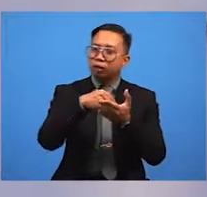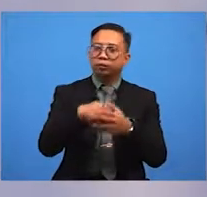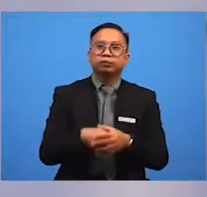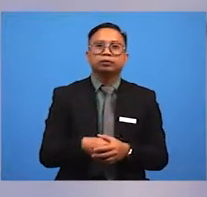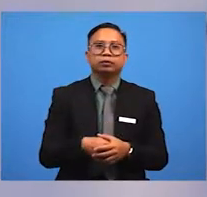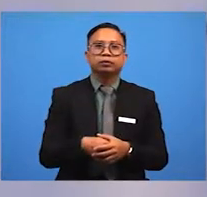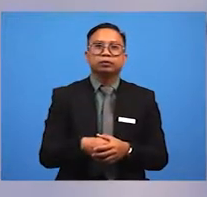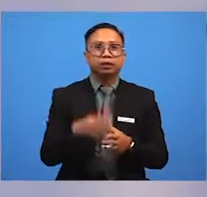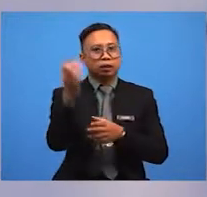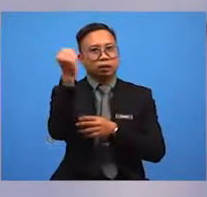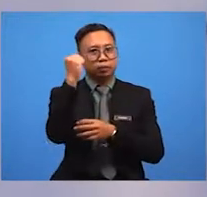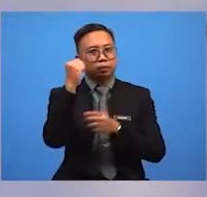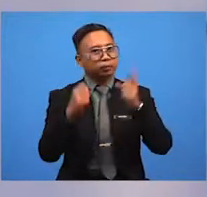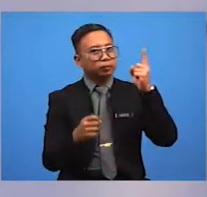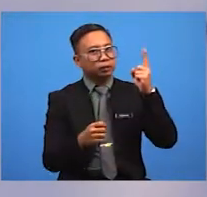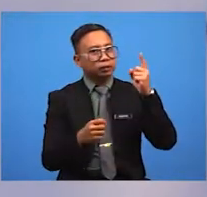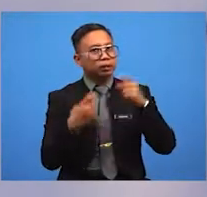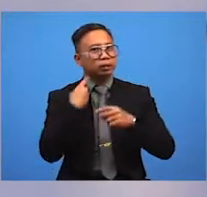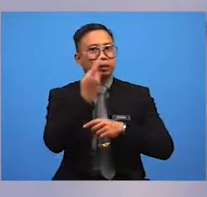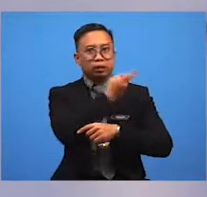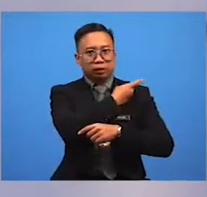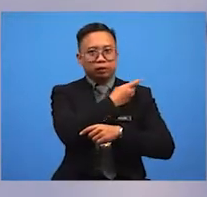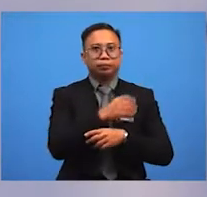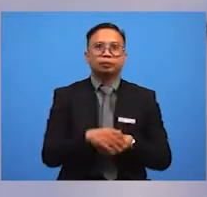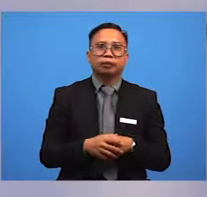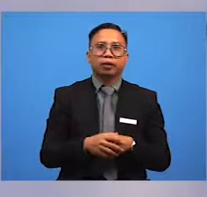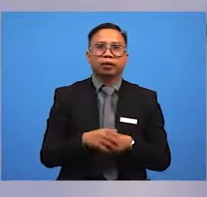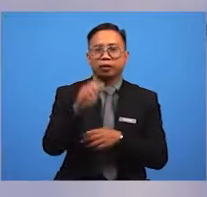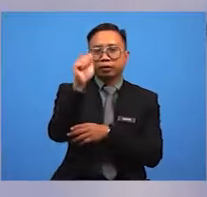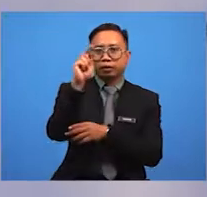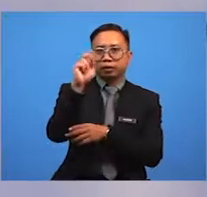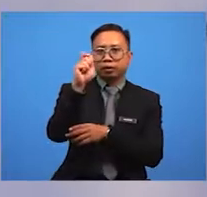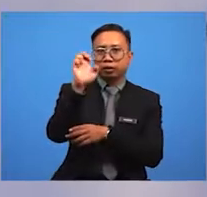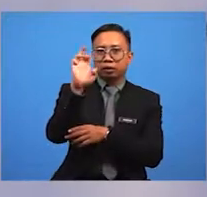Genggaman tangan kita ialah, ya betul, enter.